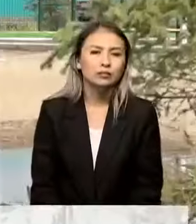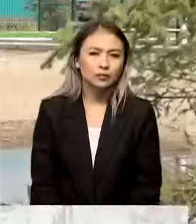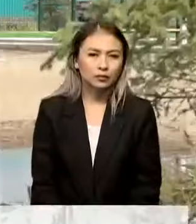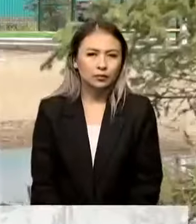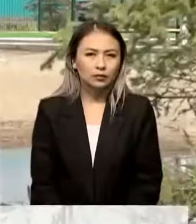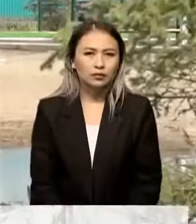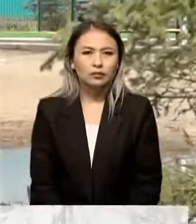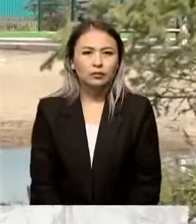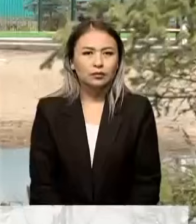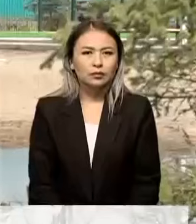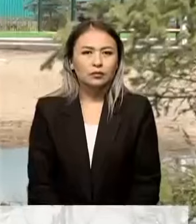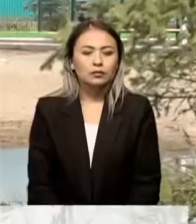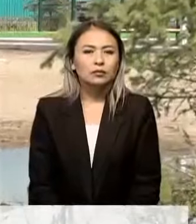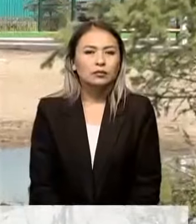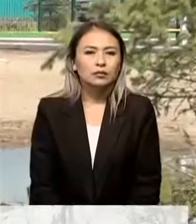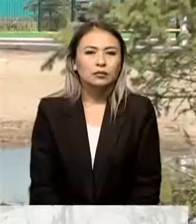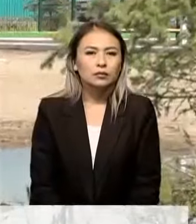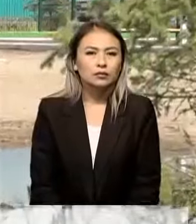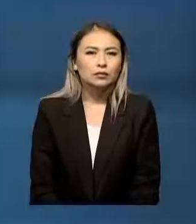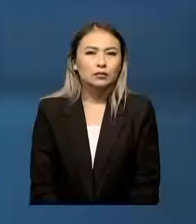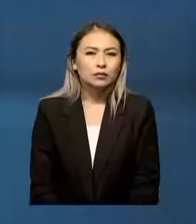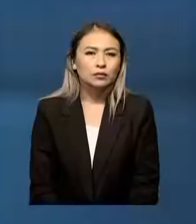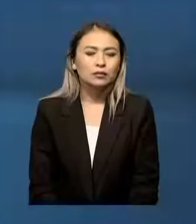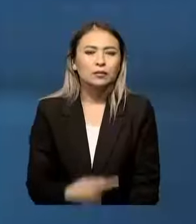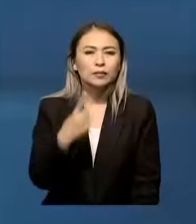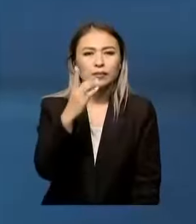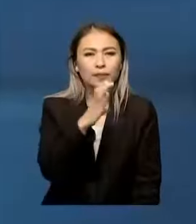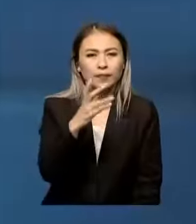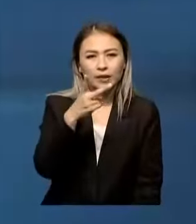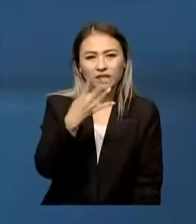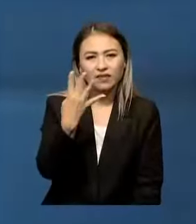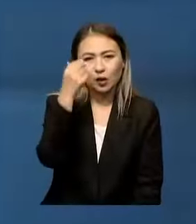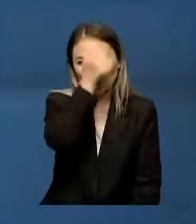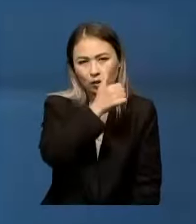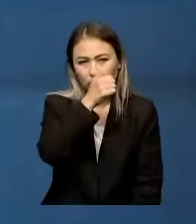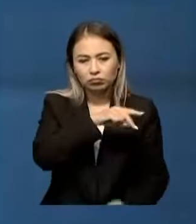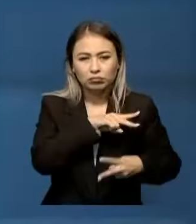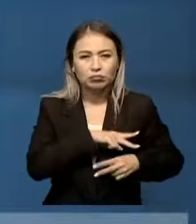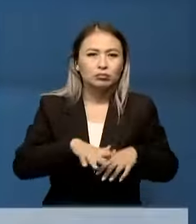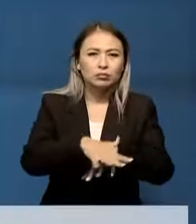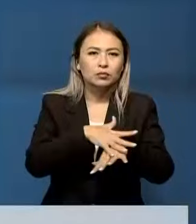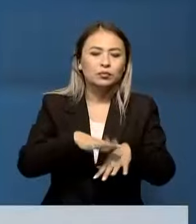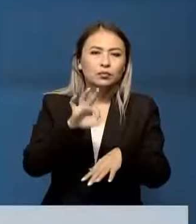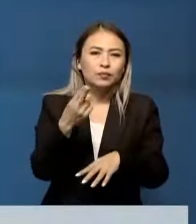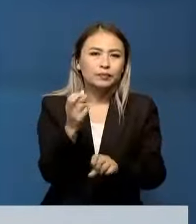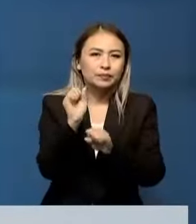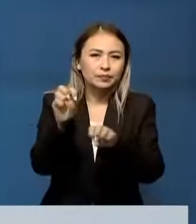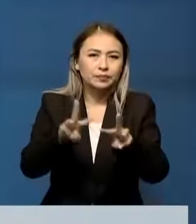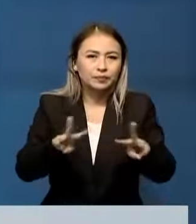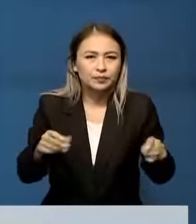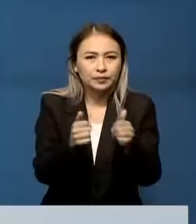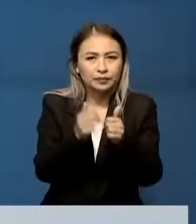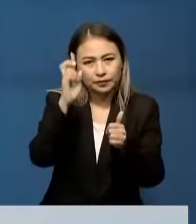Қазбеков, Петропавл, 24 кезет. Осы жылдың бірінші қыркүйегінен бастап еңбек және халықты әлеуметтік қорғау министрлігі